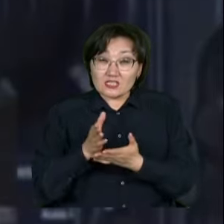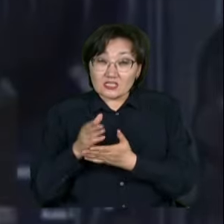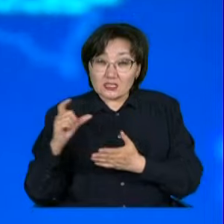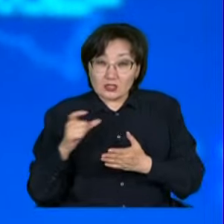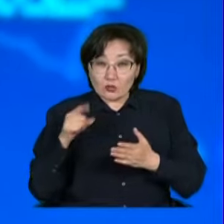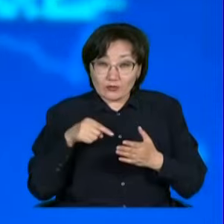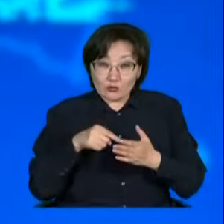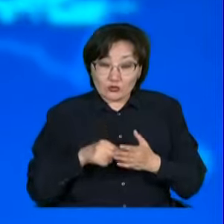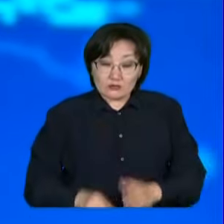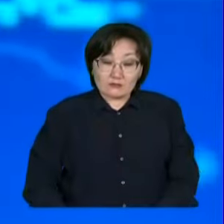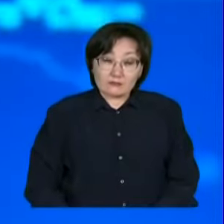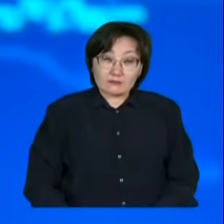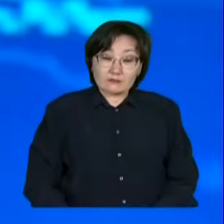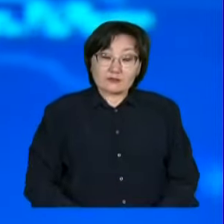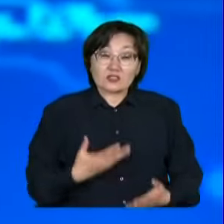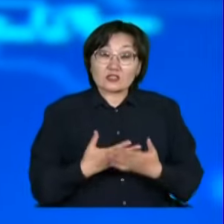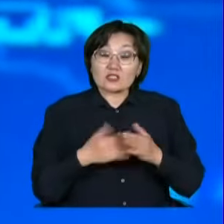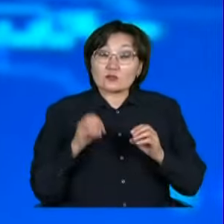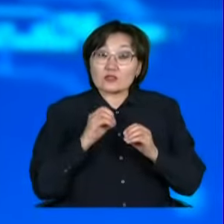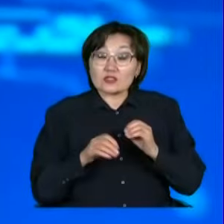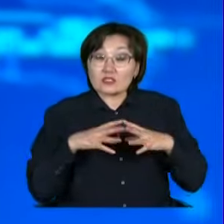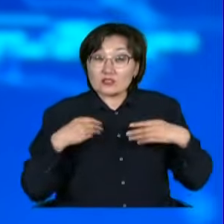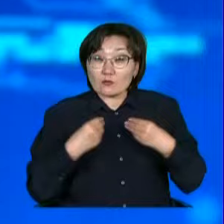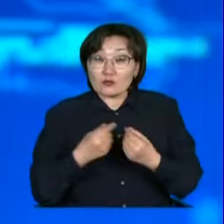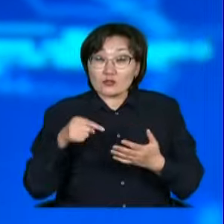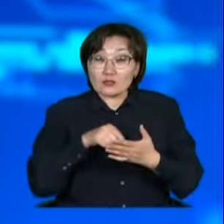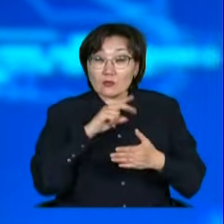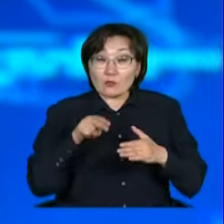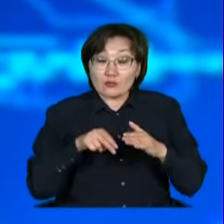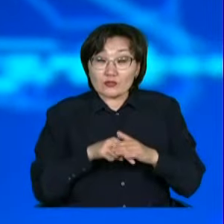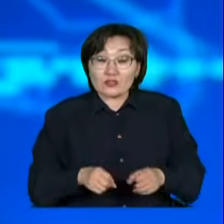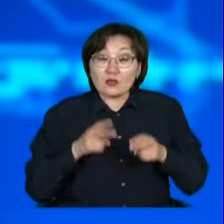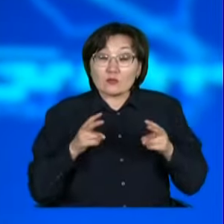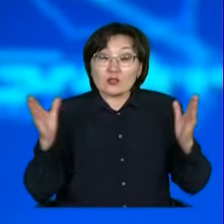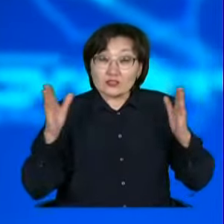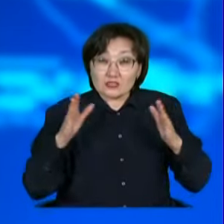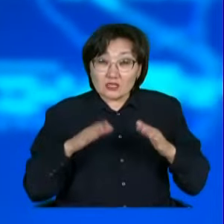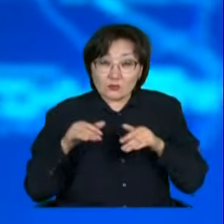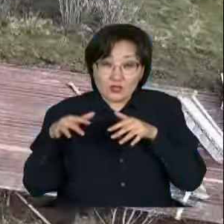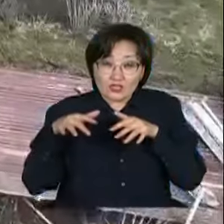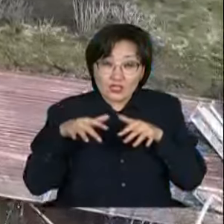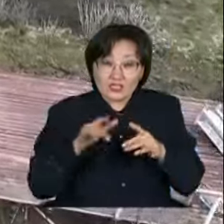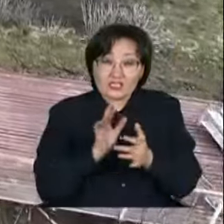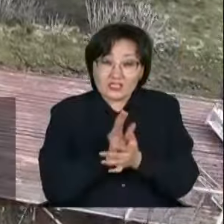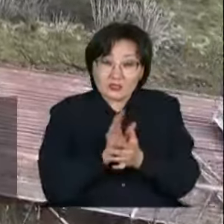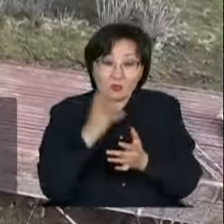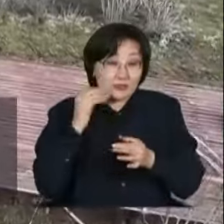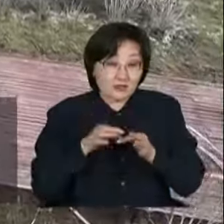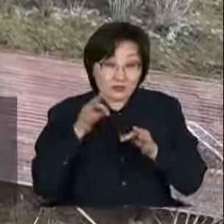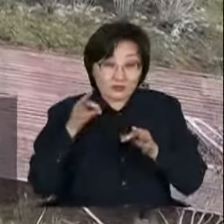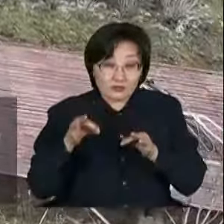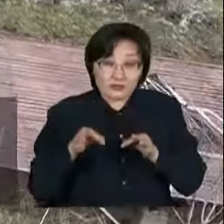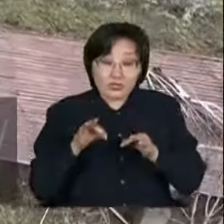города. Порядка 10 семей оказались под угрозой обрушения из-за схода грязевых масс в Алматинской